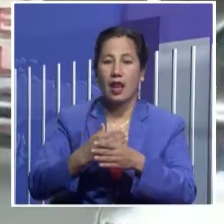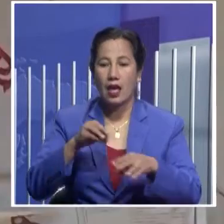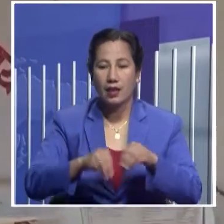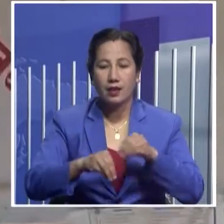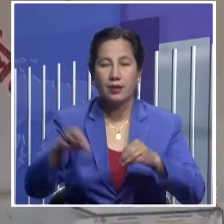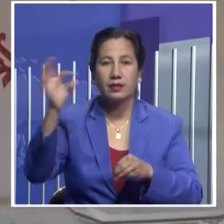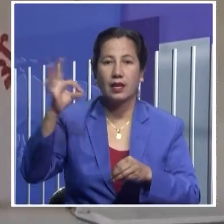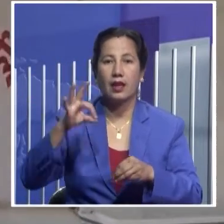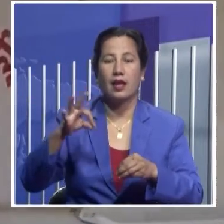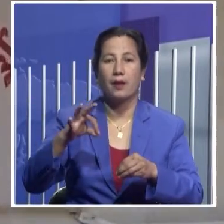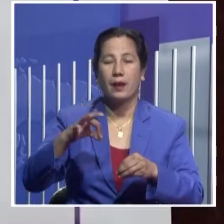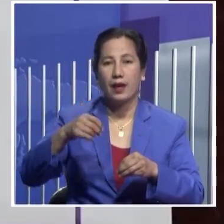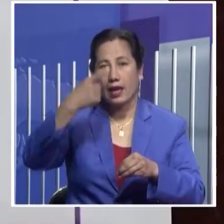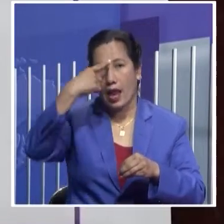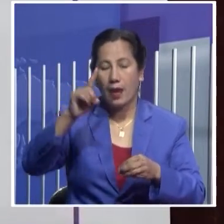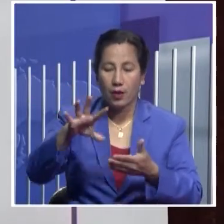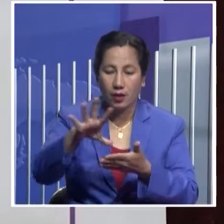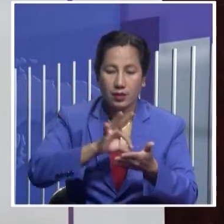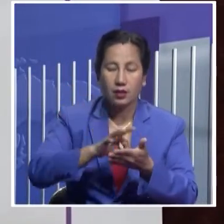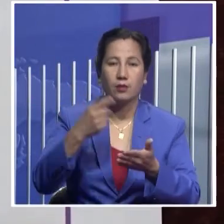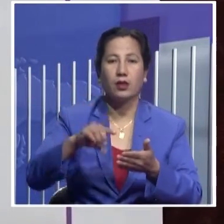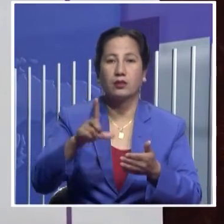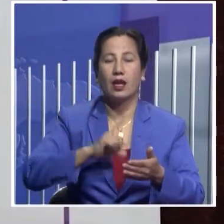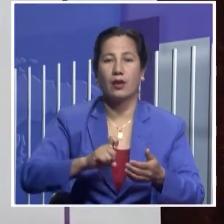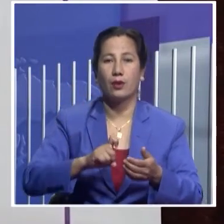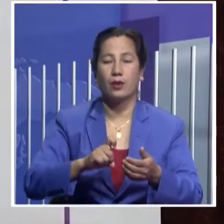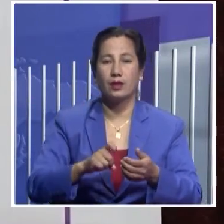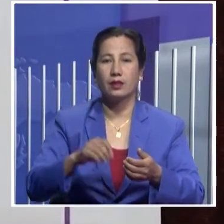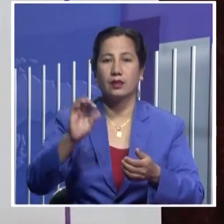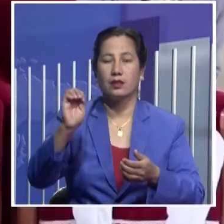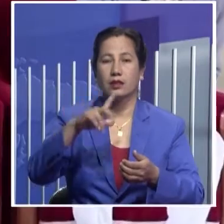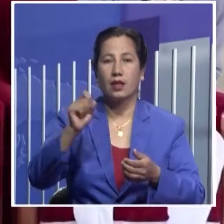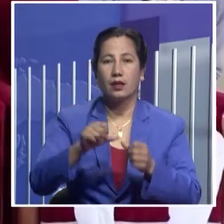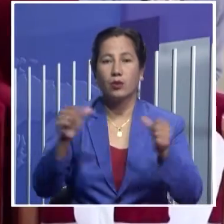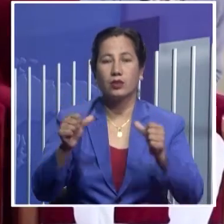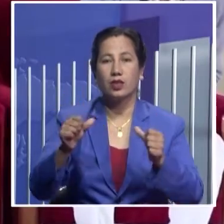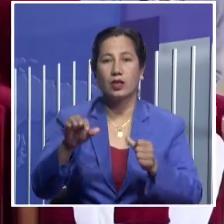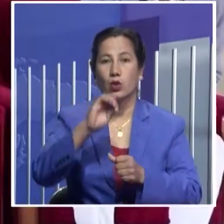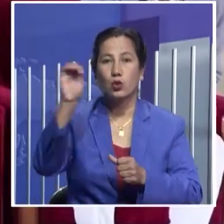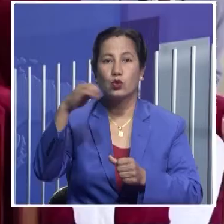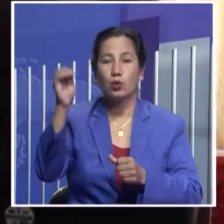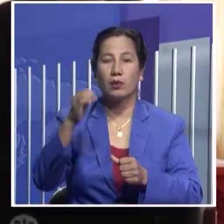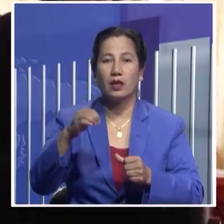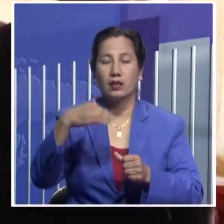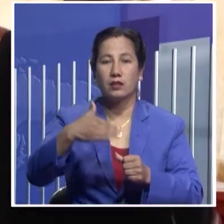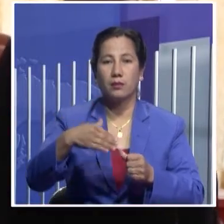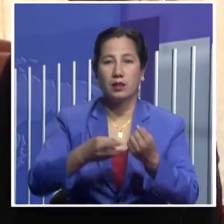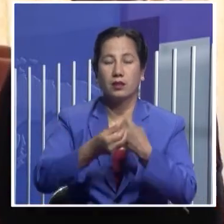पनि मतदाता नामावली संकलन भइरहेको छ। आयोगका प्रवक्ता शालिग्राम शर्माका अनुसार सोमबारसम्म देशभर